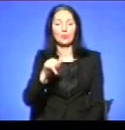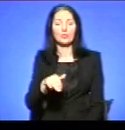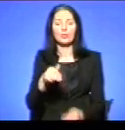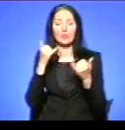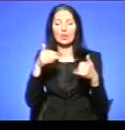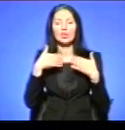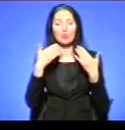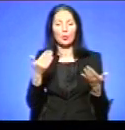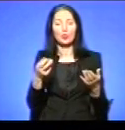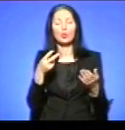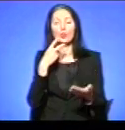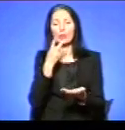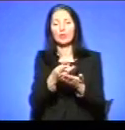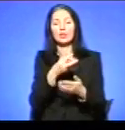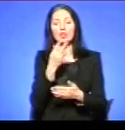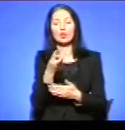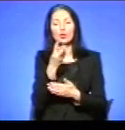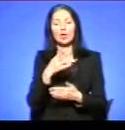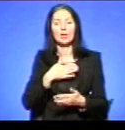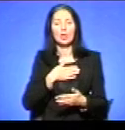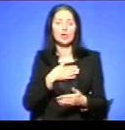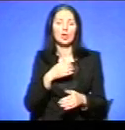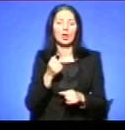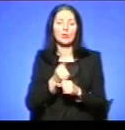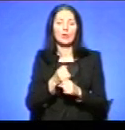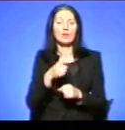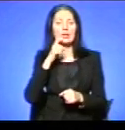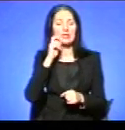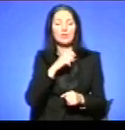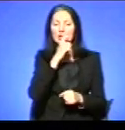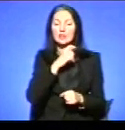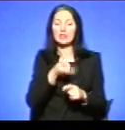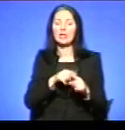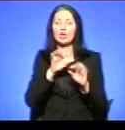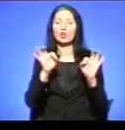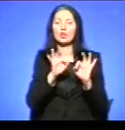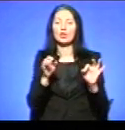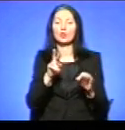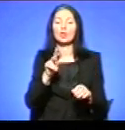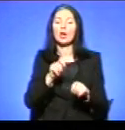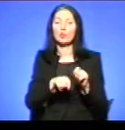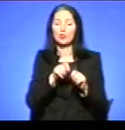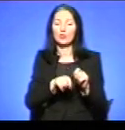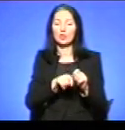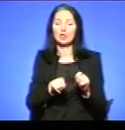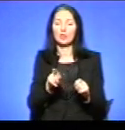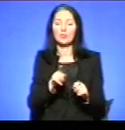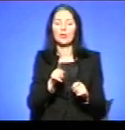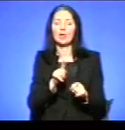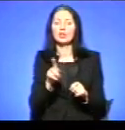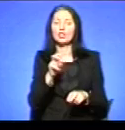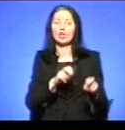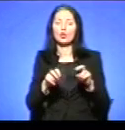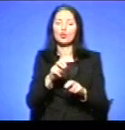Зараз пропоную вам переглянути сюжет наших колег з Вінниці, які розкажуть, як перевірити, чи не в розшуку автомобіль, який ви плануєте придбати.